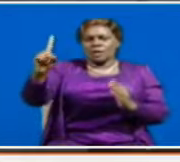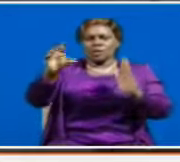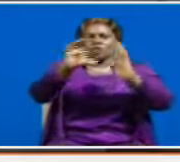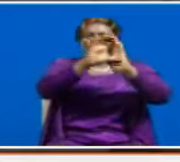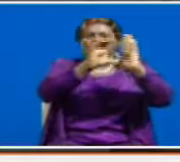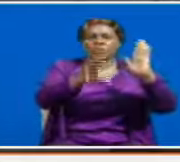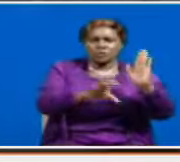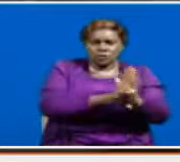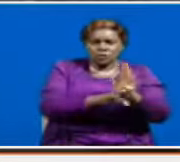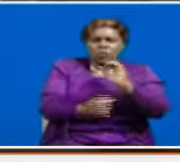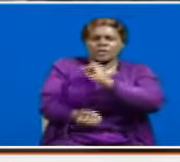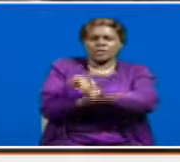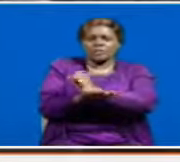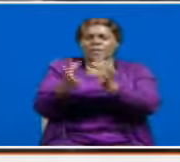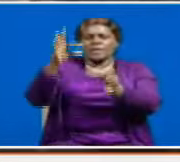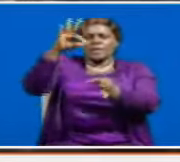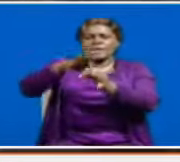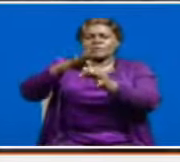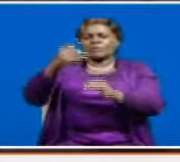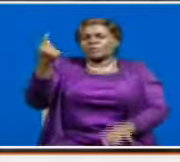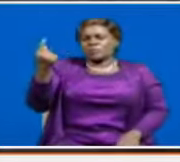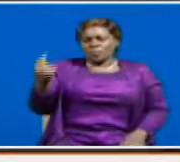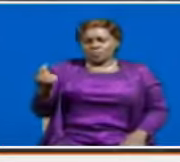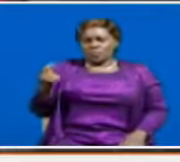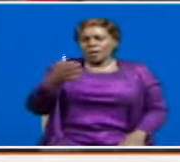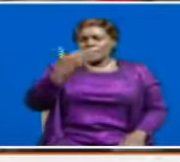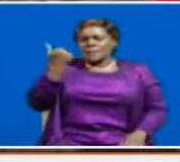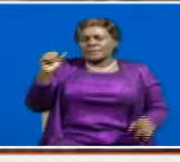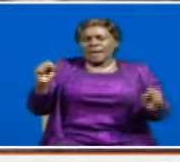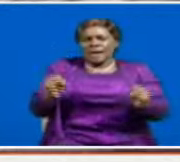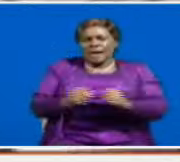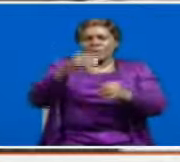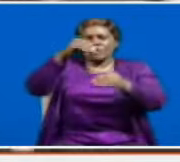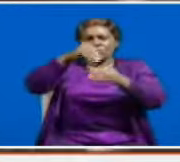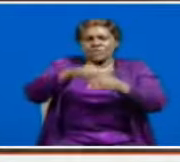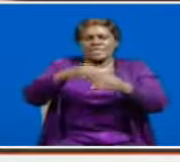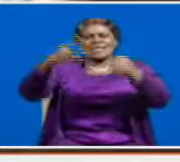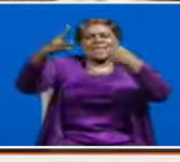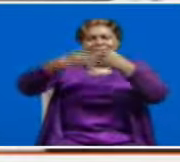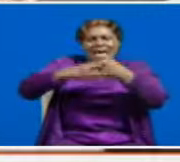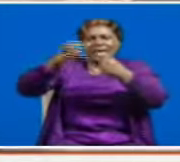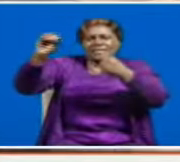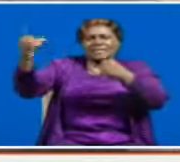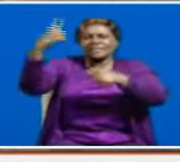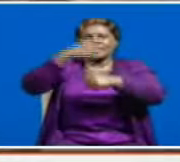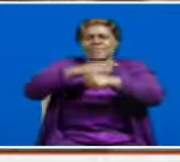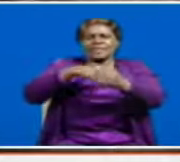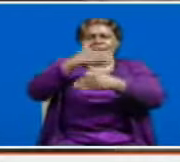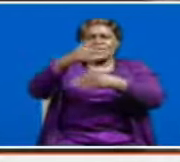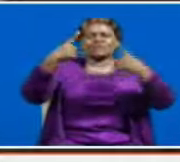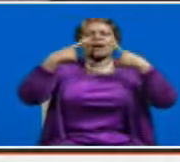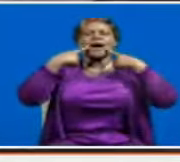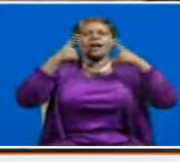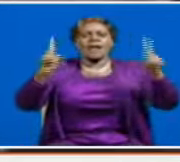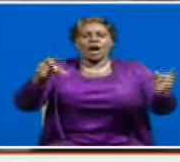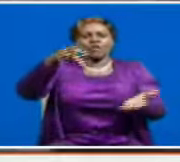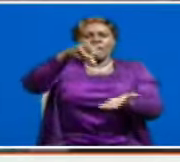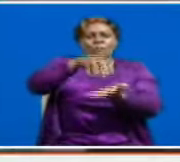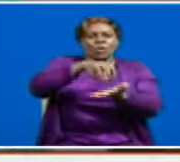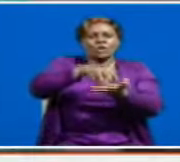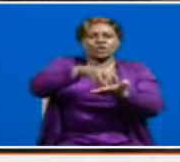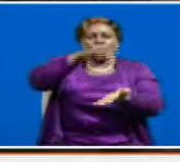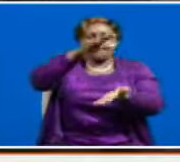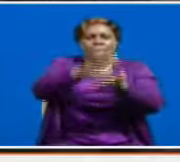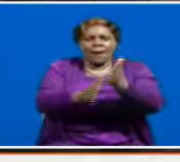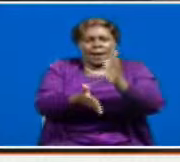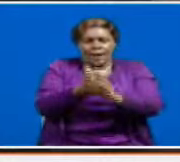katiba kinaeleza kuwa uchaguzi mdogo unapaswa kufanyika ndani ya siku 90 baada ya kutangazwa kuwa nafasi hiyo